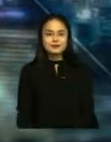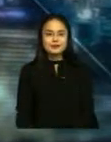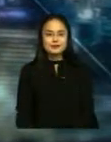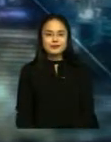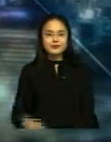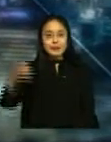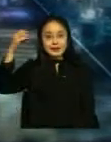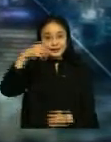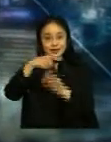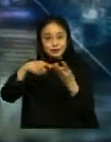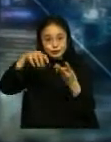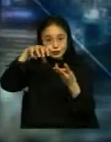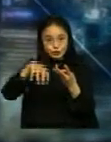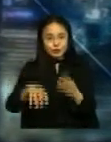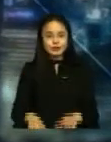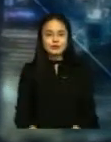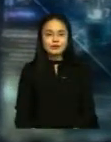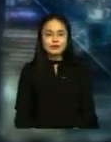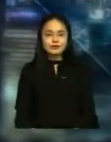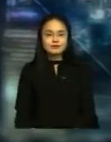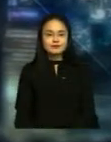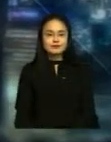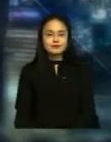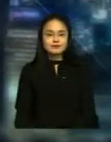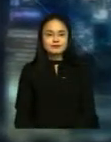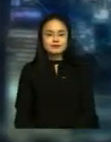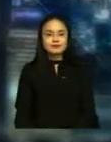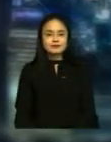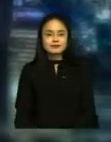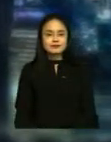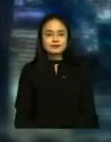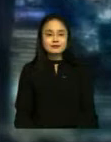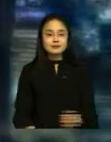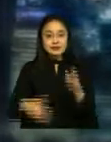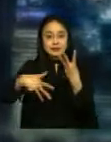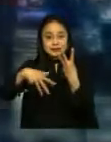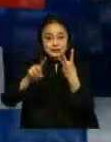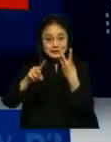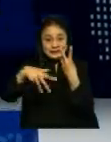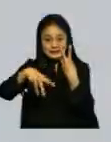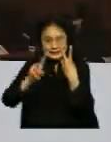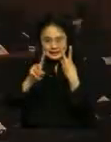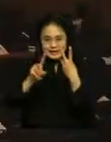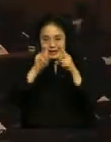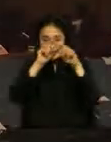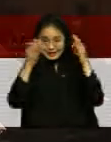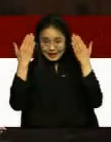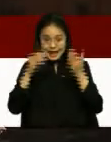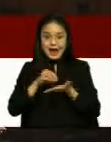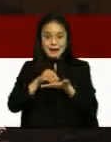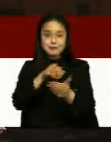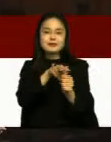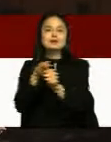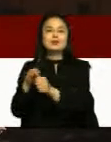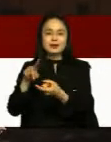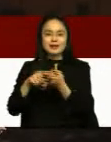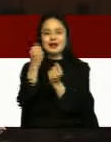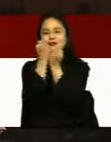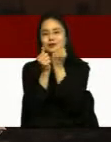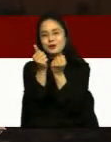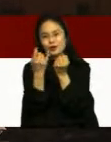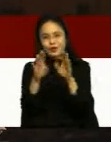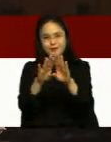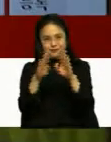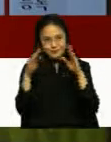양주시 가 경기 섬유 종합지원 센터 대강당에서 제 2차 대학 입학정보 설명회를 개최합니다 이날 설명회는